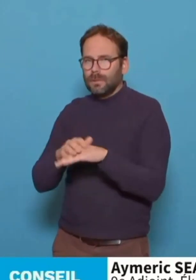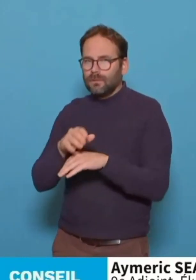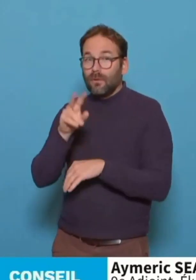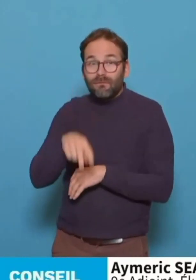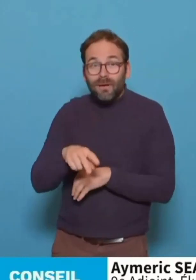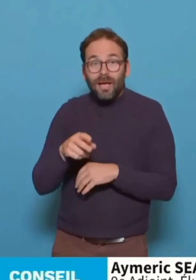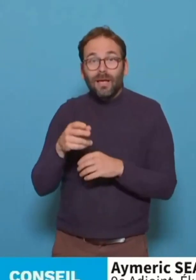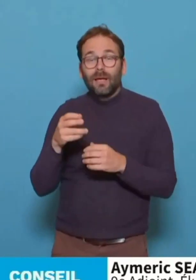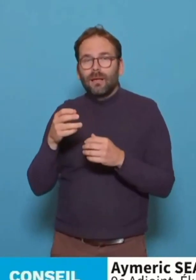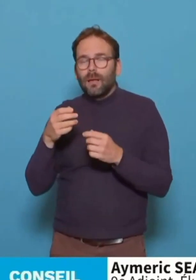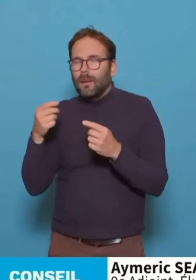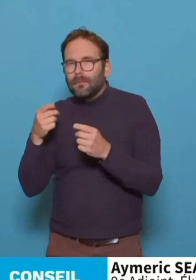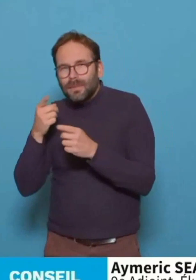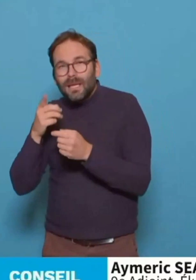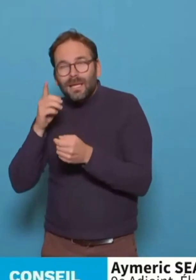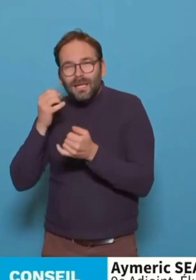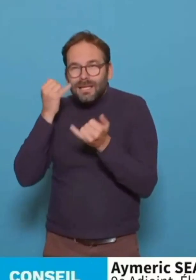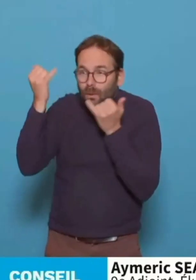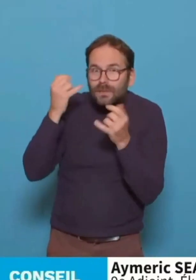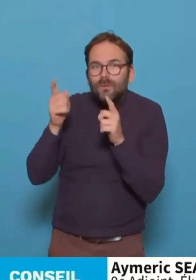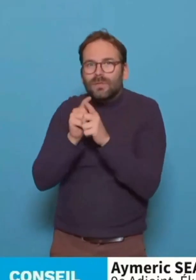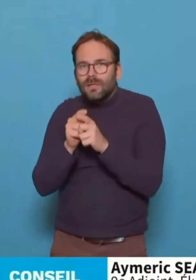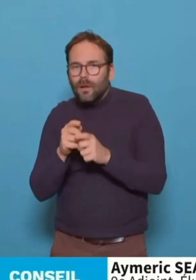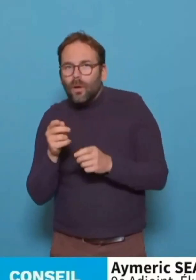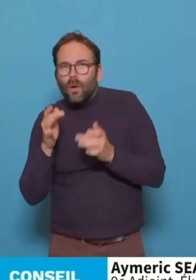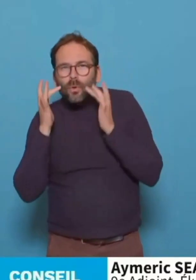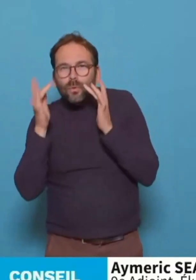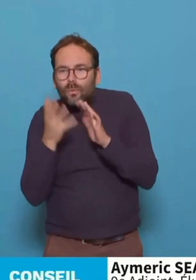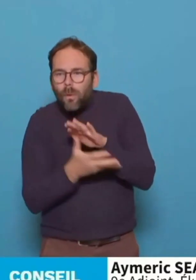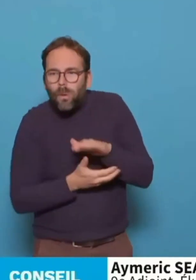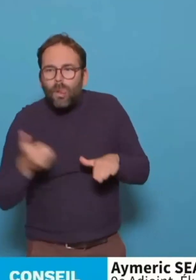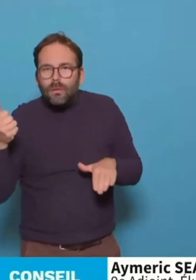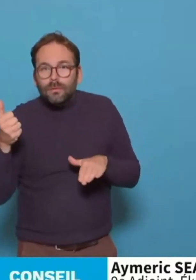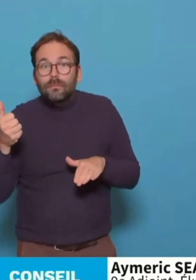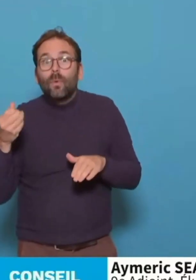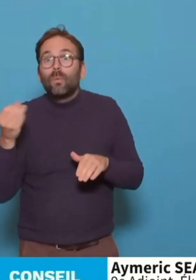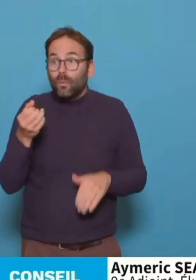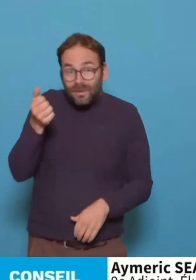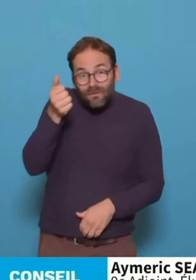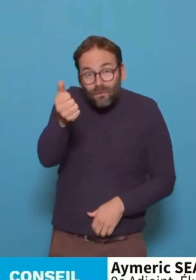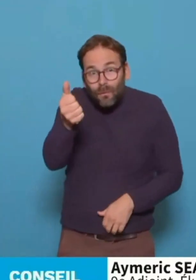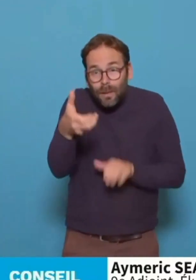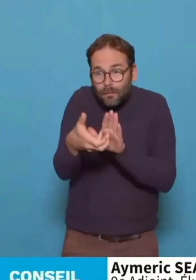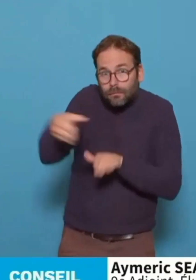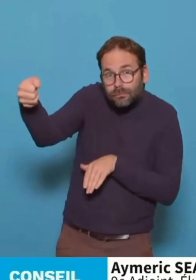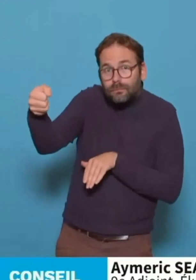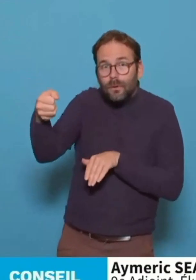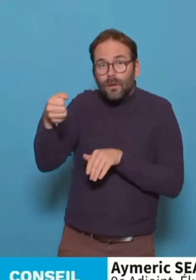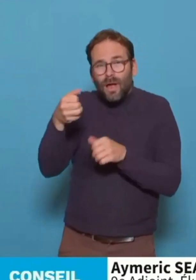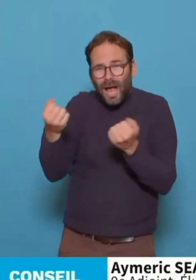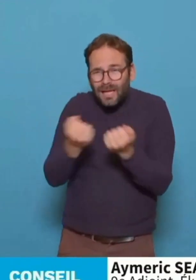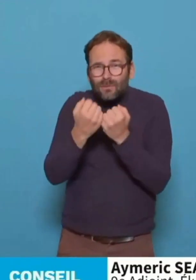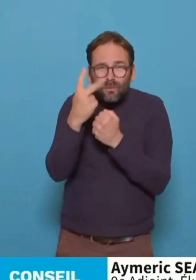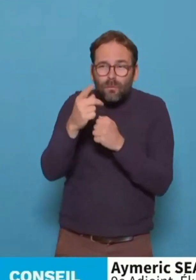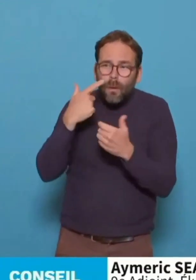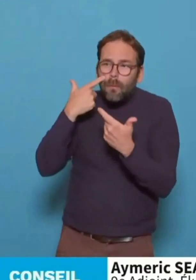et l'instrumentalisation de la culture au service de vos idées, elle est dans votre camp, dans vos actions, dans